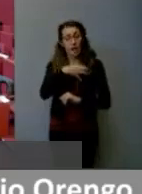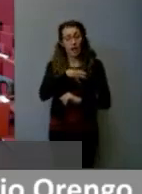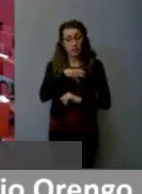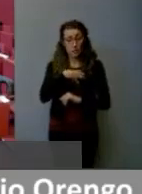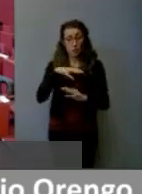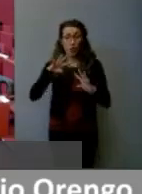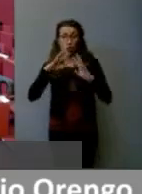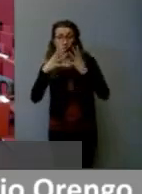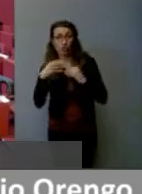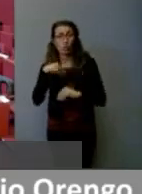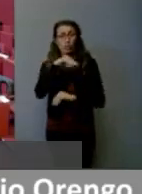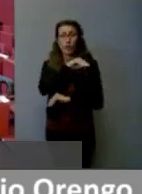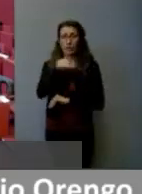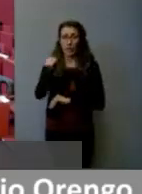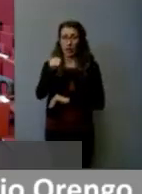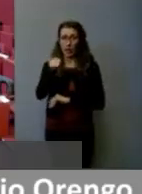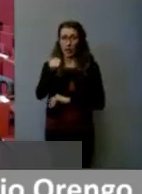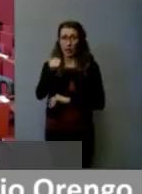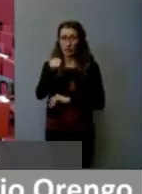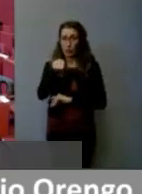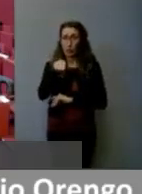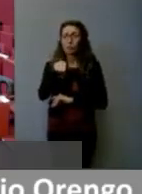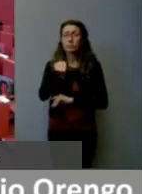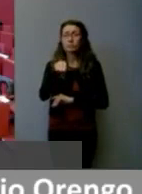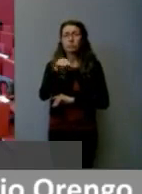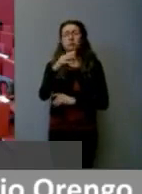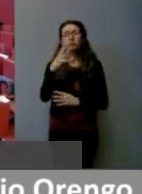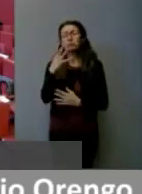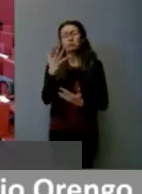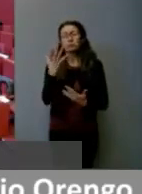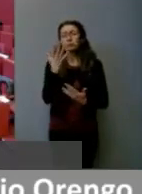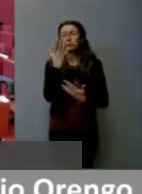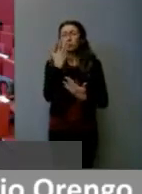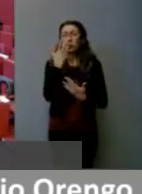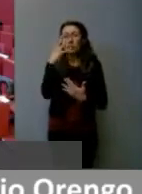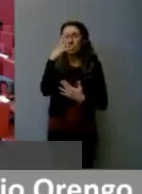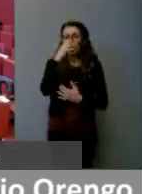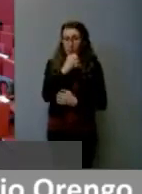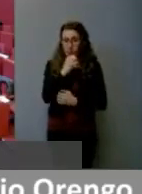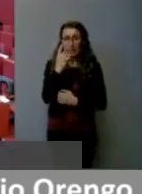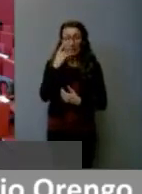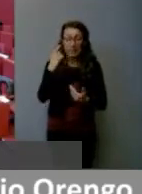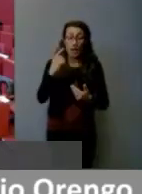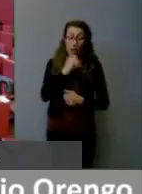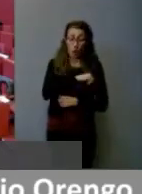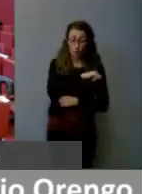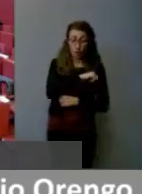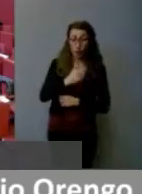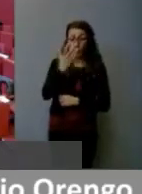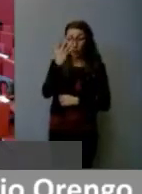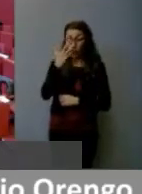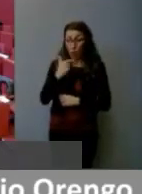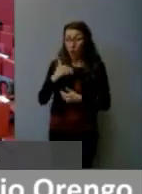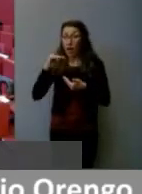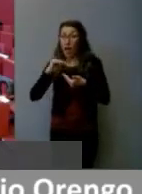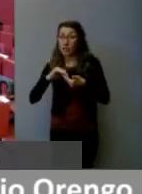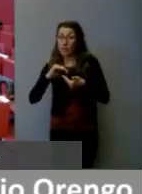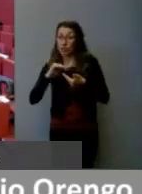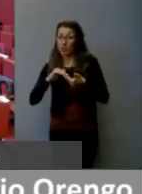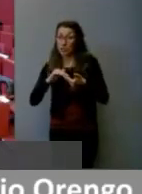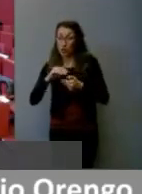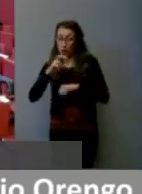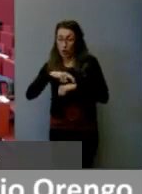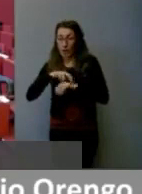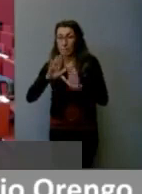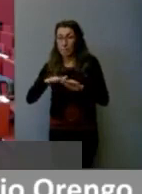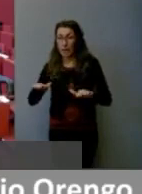giunta, conoscere se il comune intende attivare questa collaborazione con l'associazione pediatri extraospedalieri Liguri